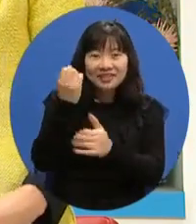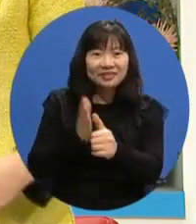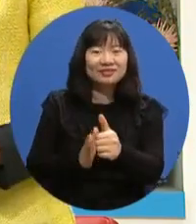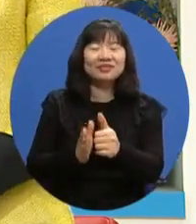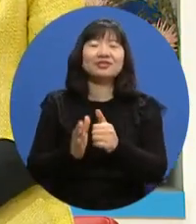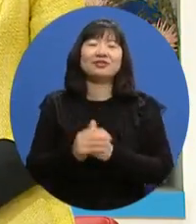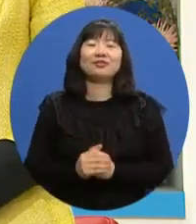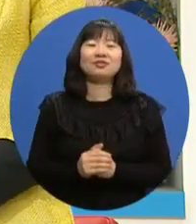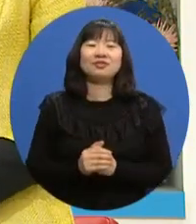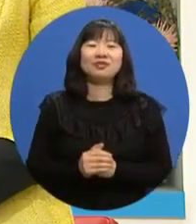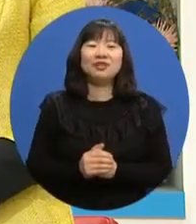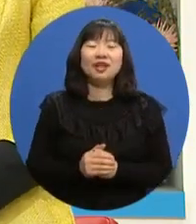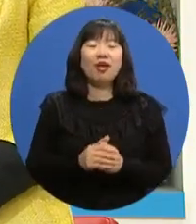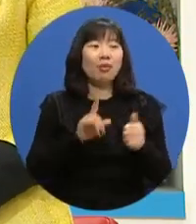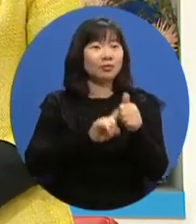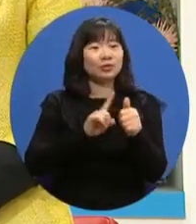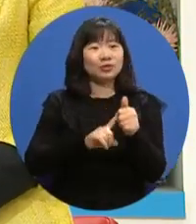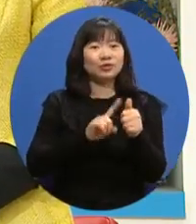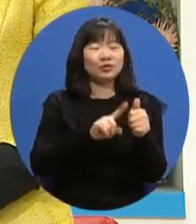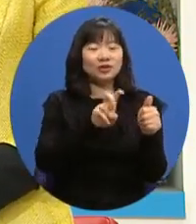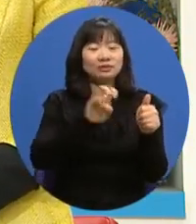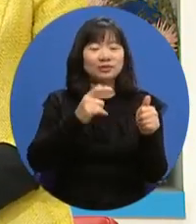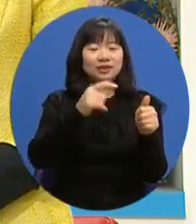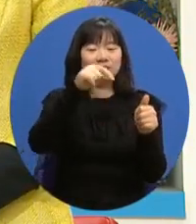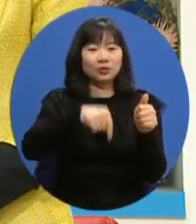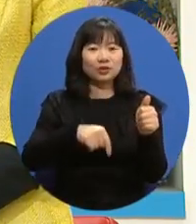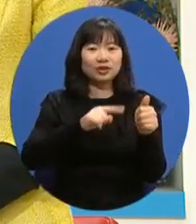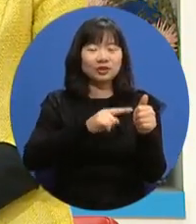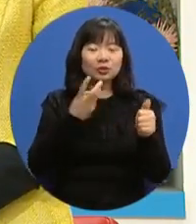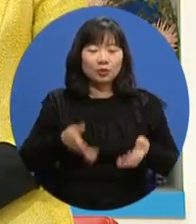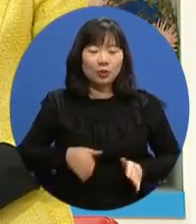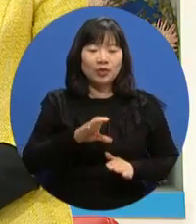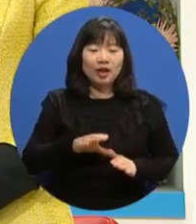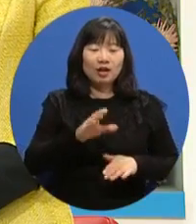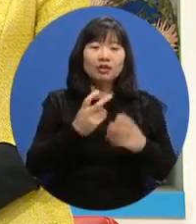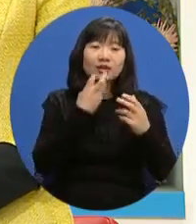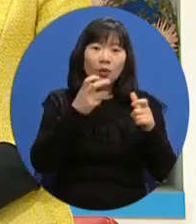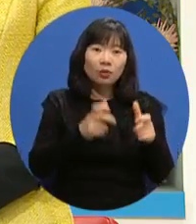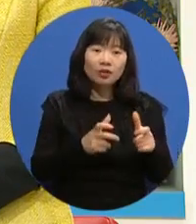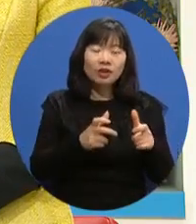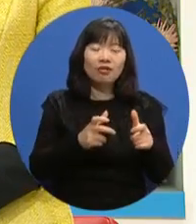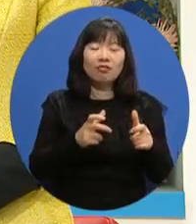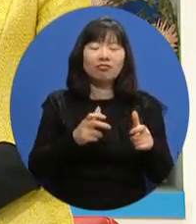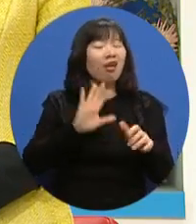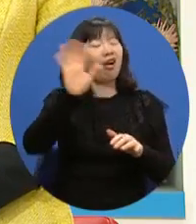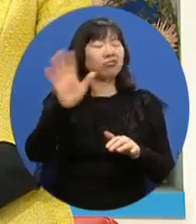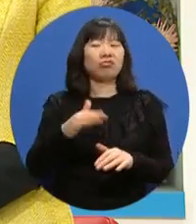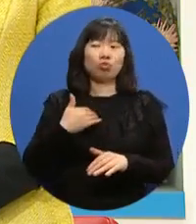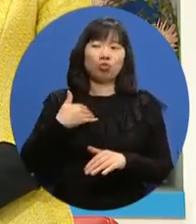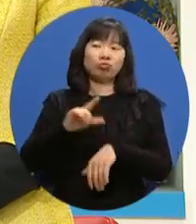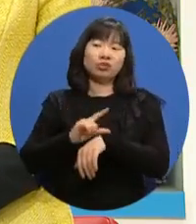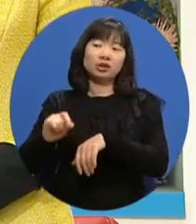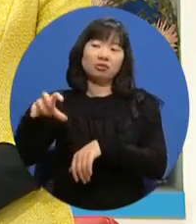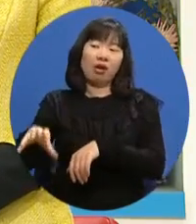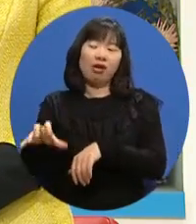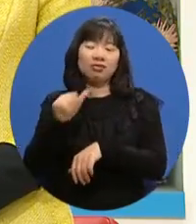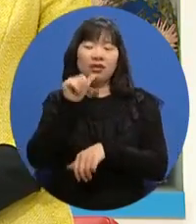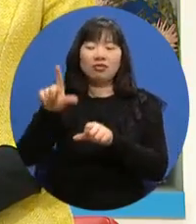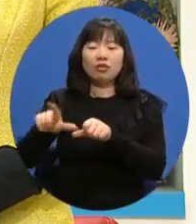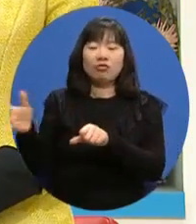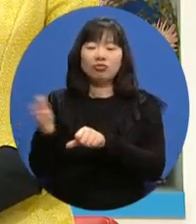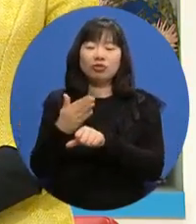받으십시오. 네. 민우 씨는 고향이 서울이세요? 아, 전 지방이고요. 예, 5살 때부터 서울에서 쭉. 일하면서